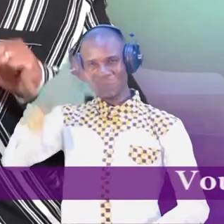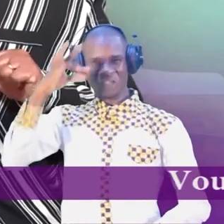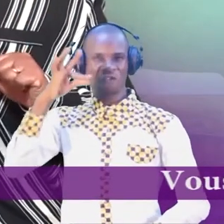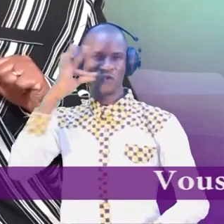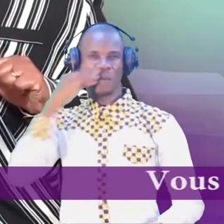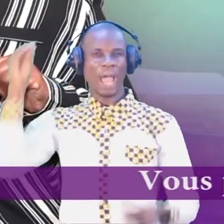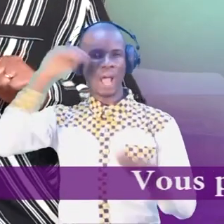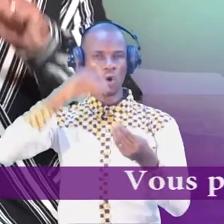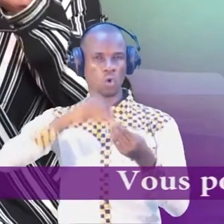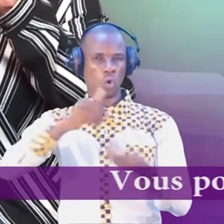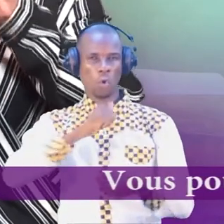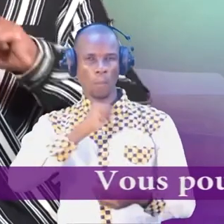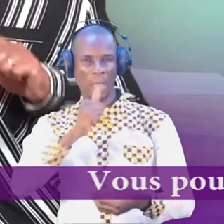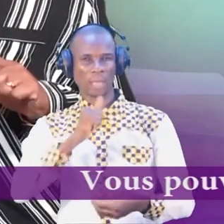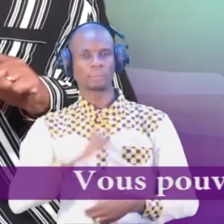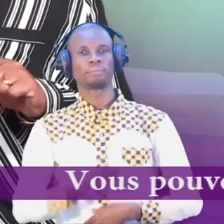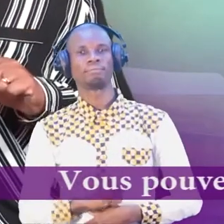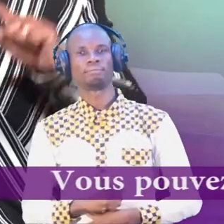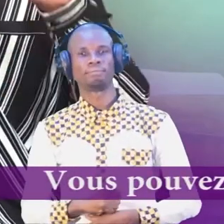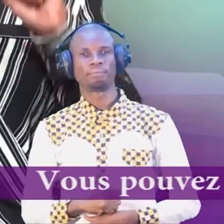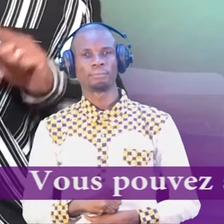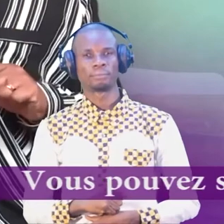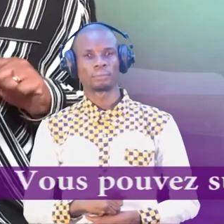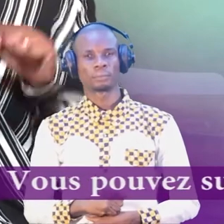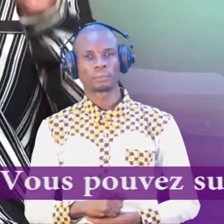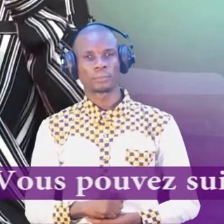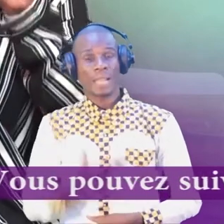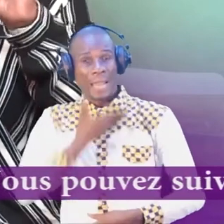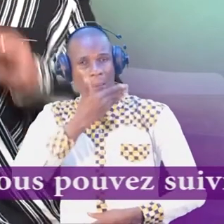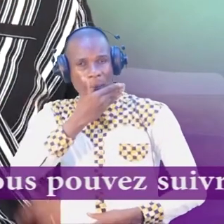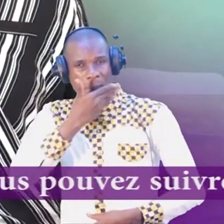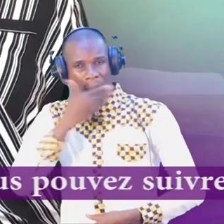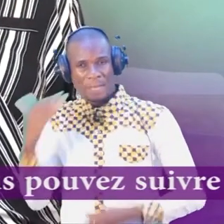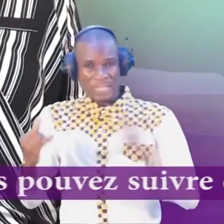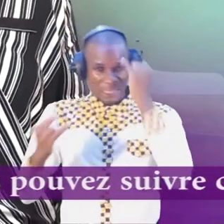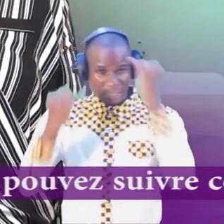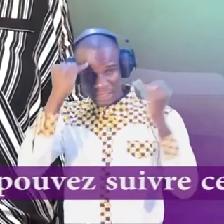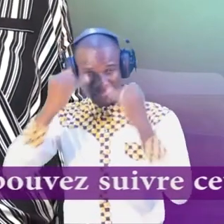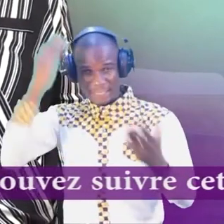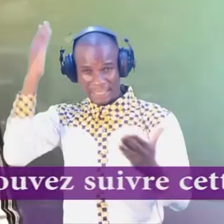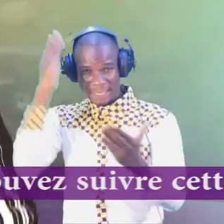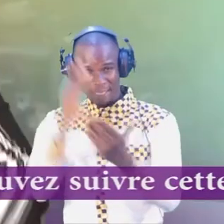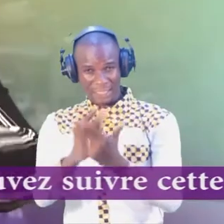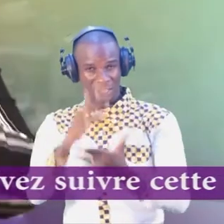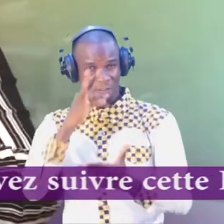Wewe useme tu kwamba nimeamua kwa msaada wa Mungu kwamba ninaachana na tabia hii.